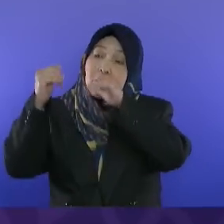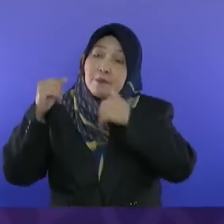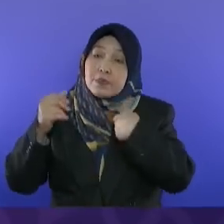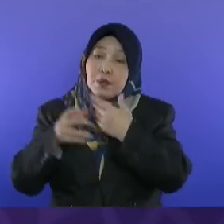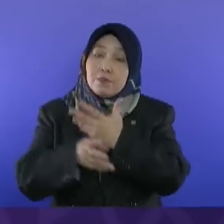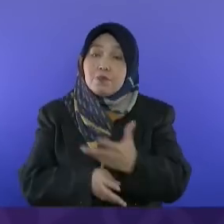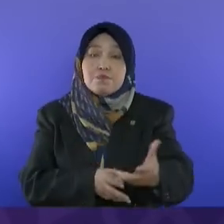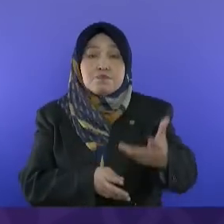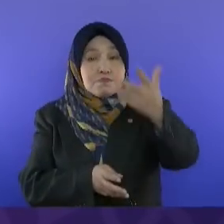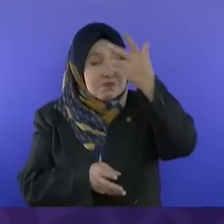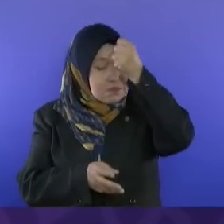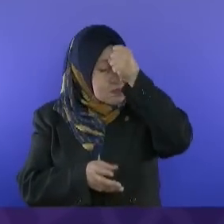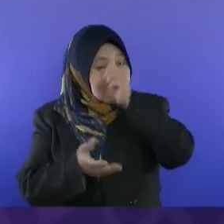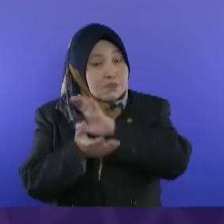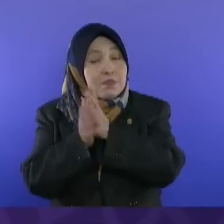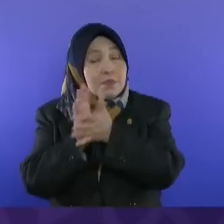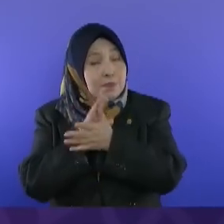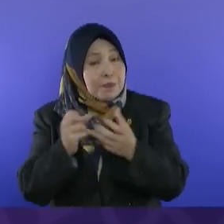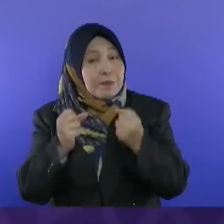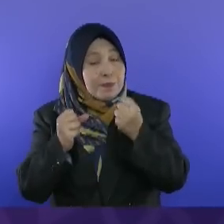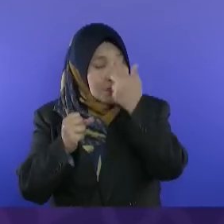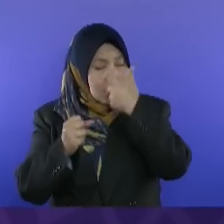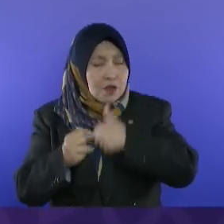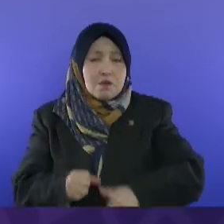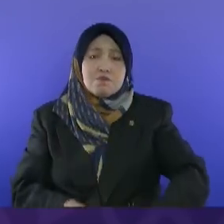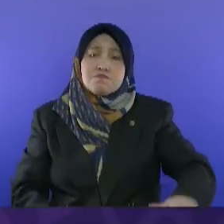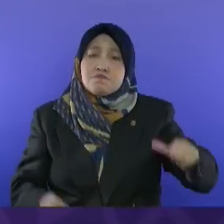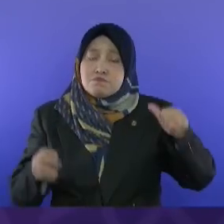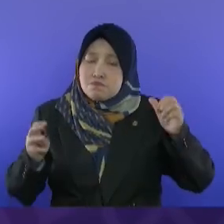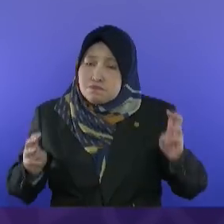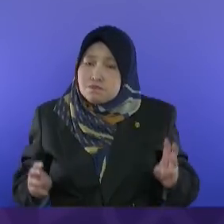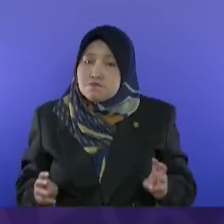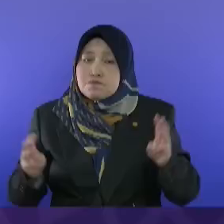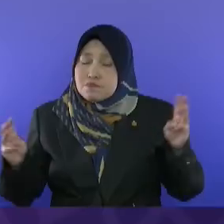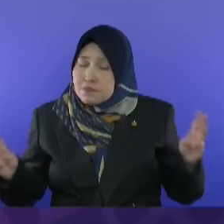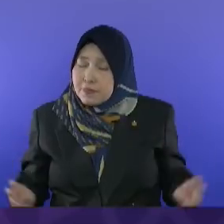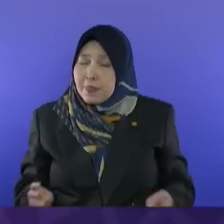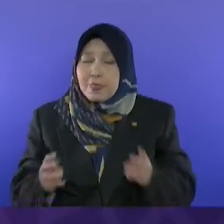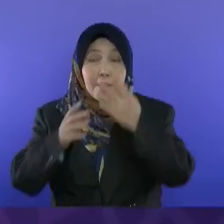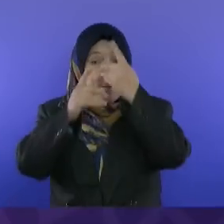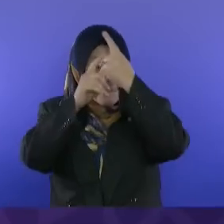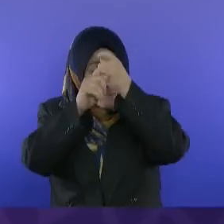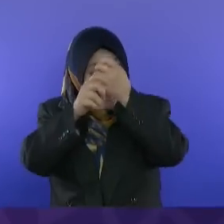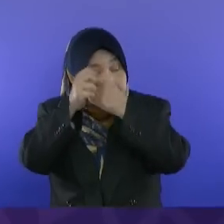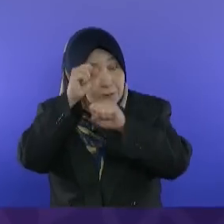menghafalnya jadi kita kuat untuk memotivasikan untuk kuat kita mengambil